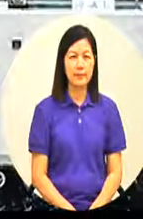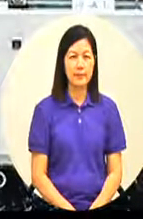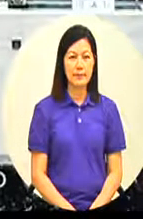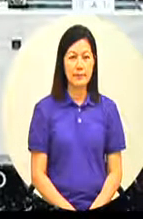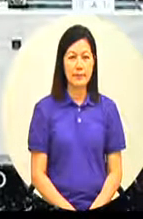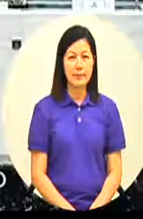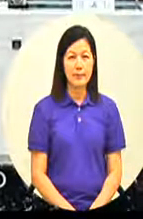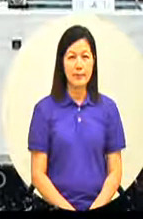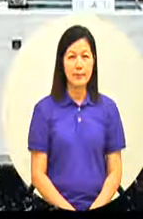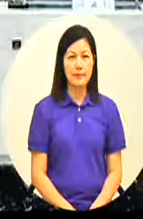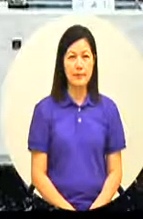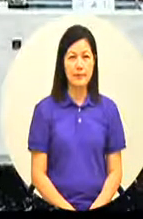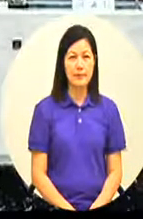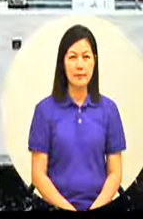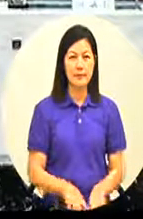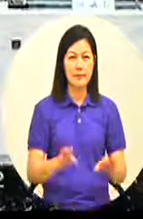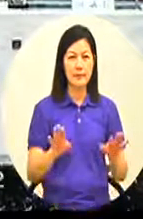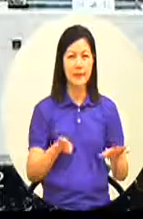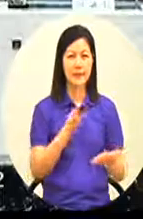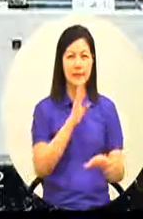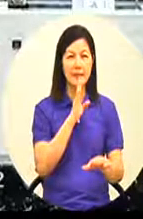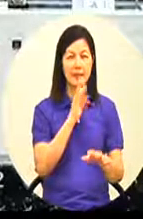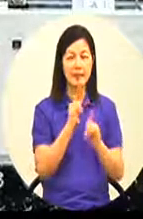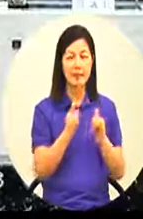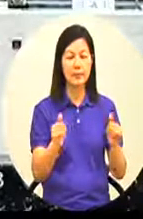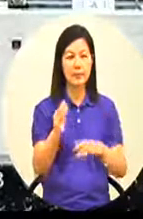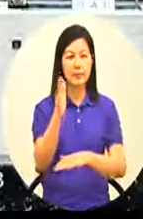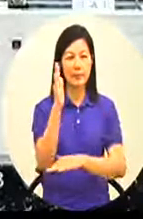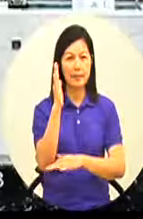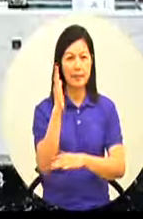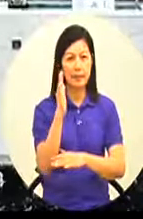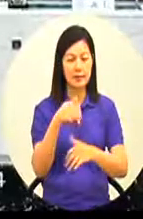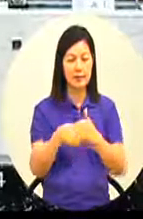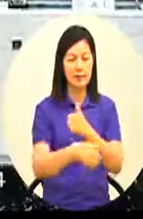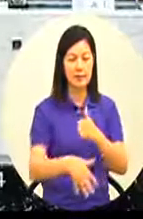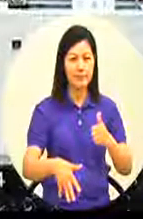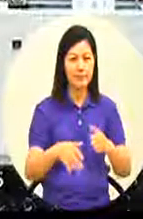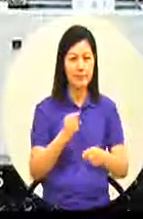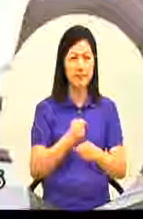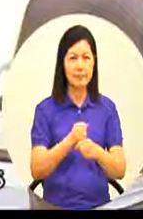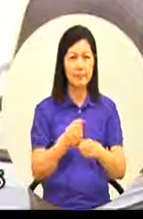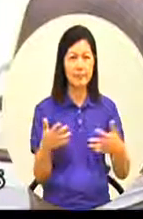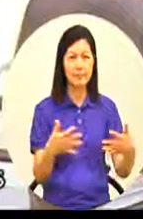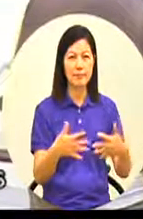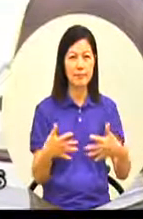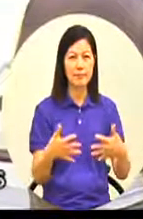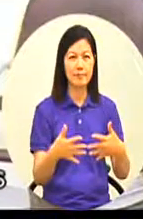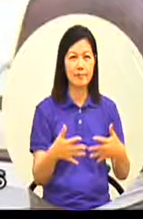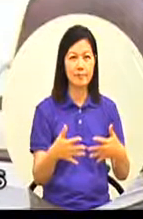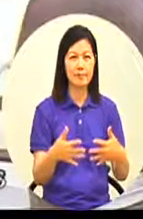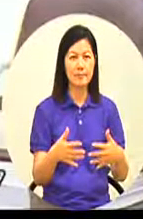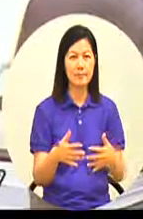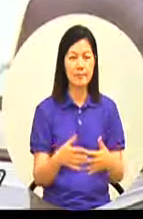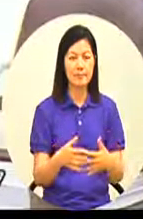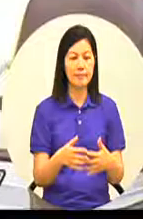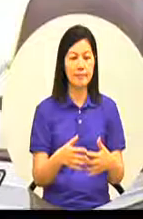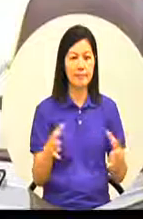席。我们今天是民政部门业务咨询，我们议会的好同